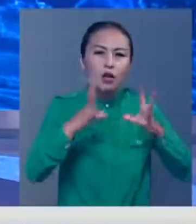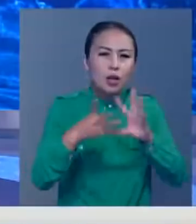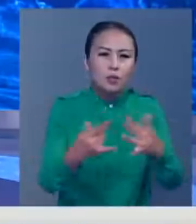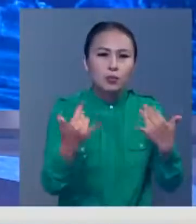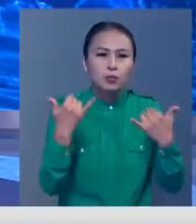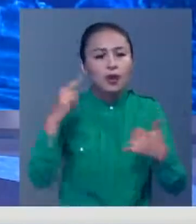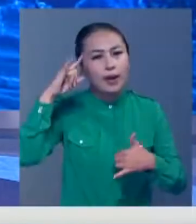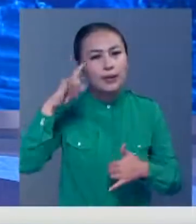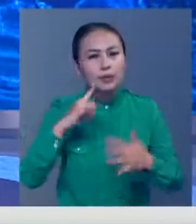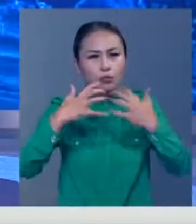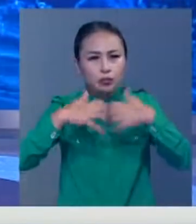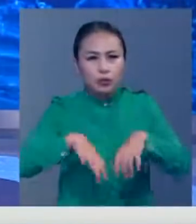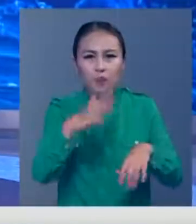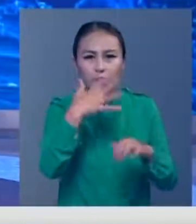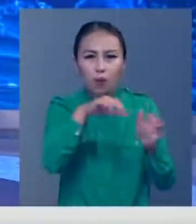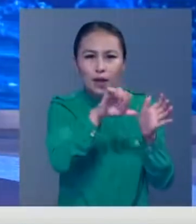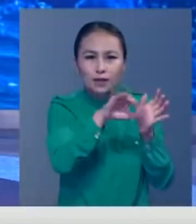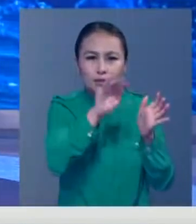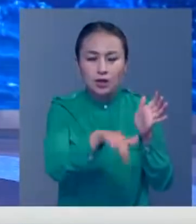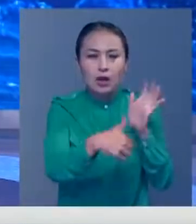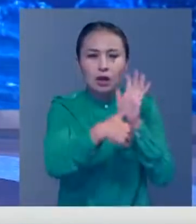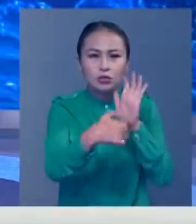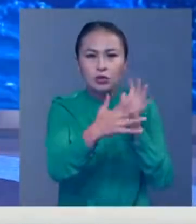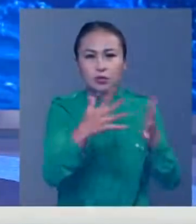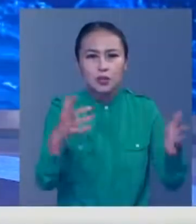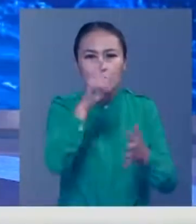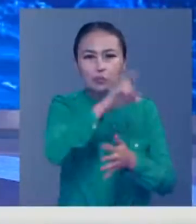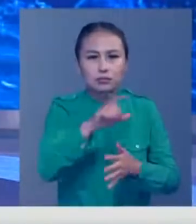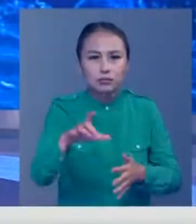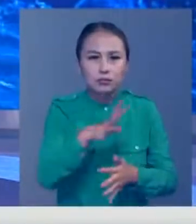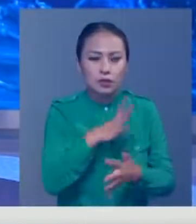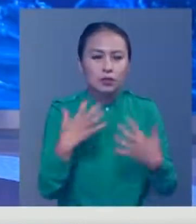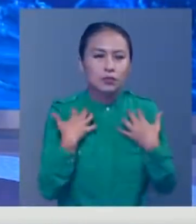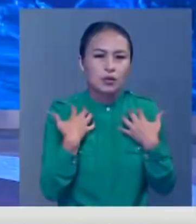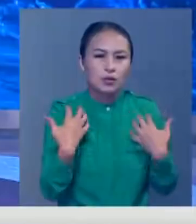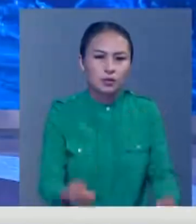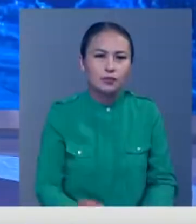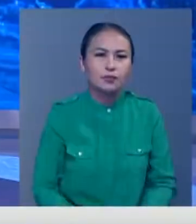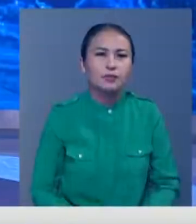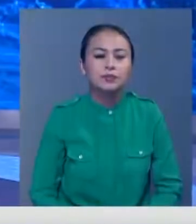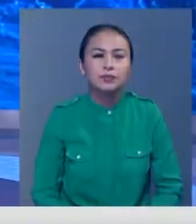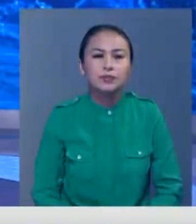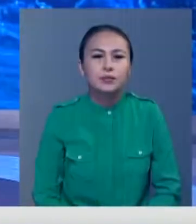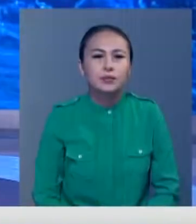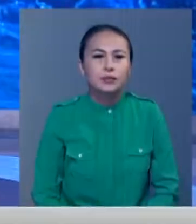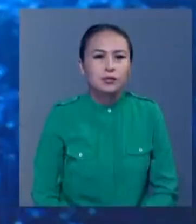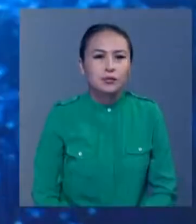бүгінге дейін Қазақстан бойынша 56600-ден астам адам індеттен құлан-таза жазылған.